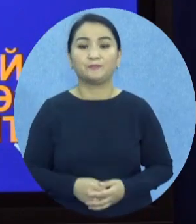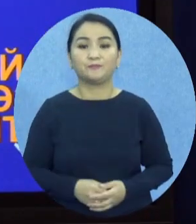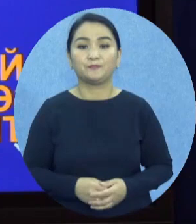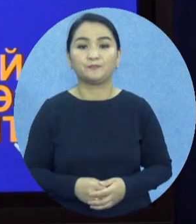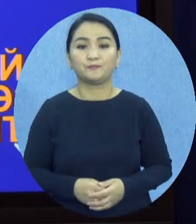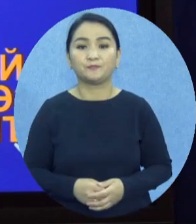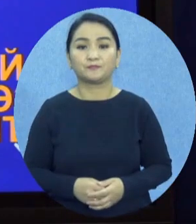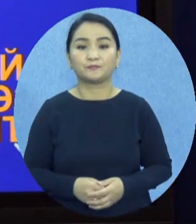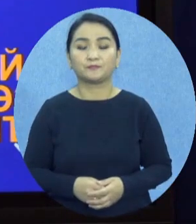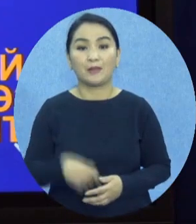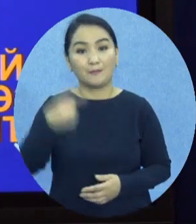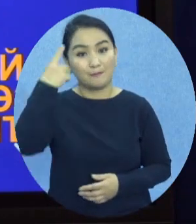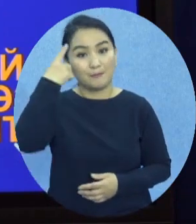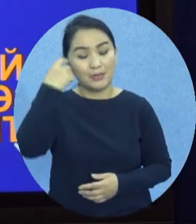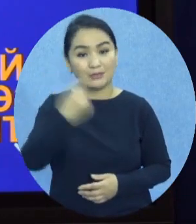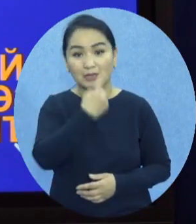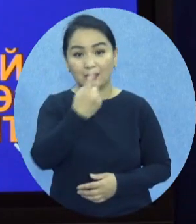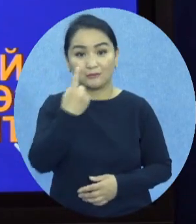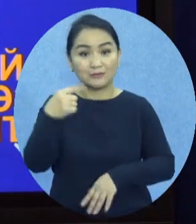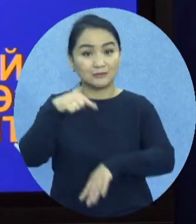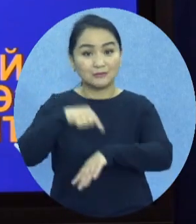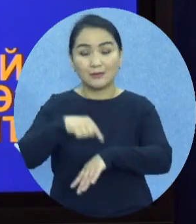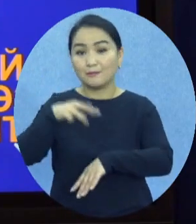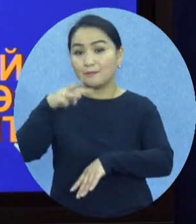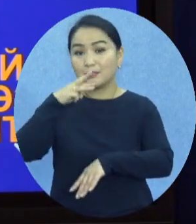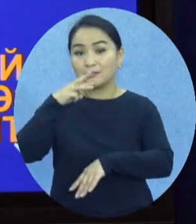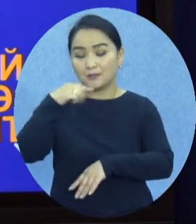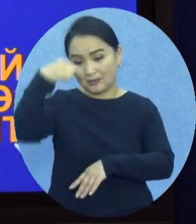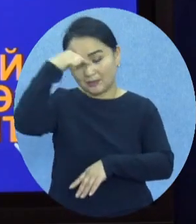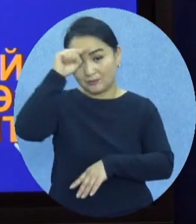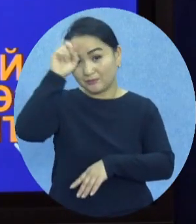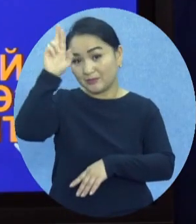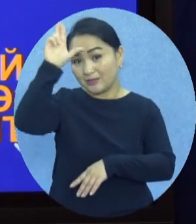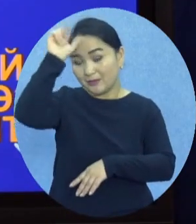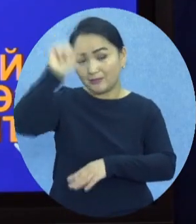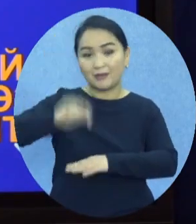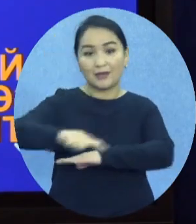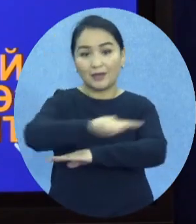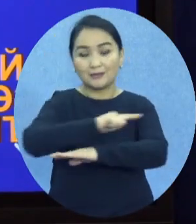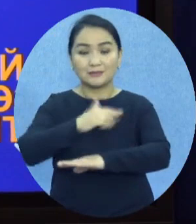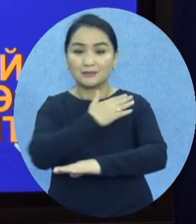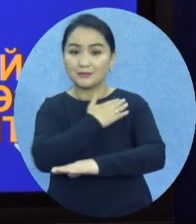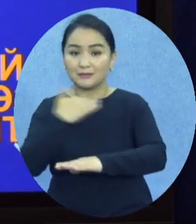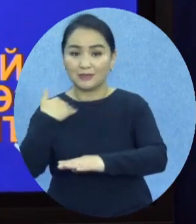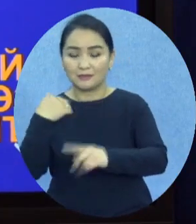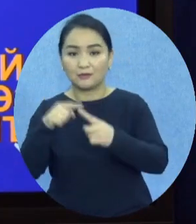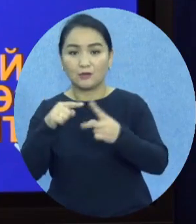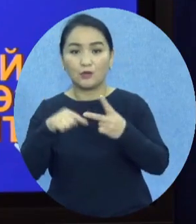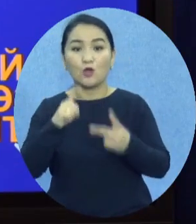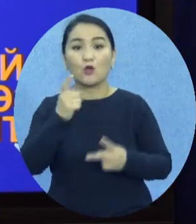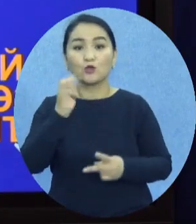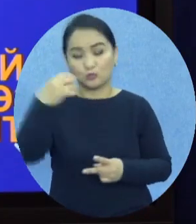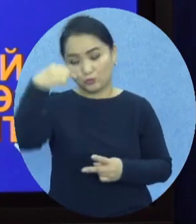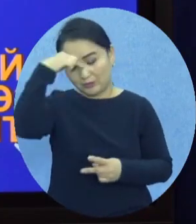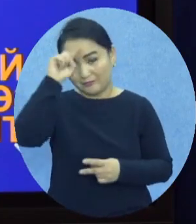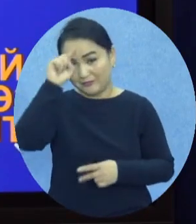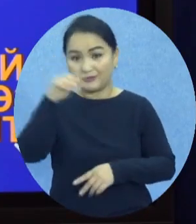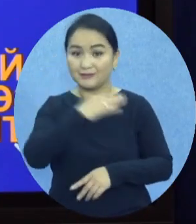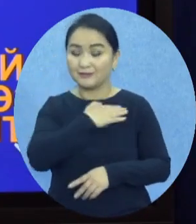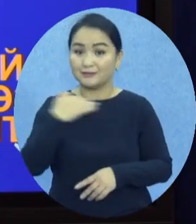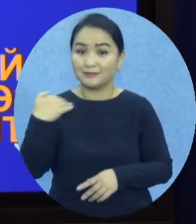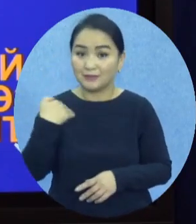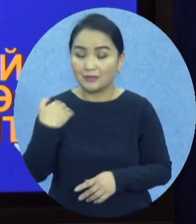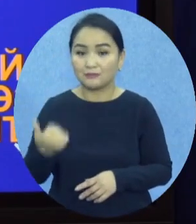бол эрүүл мэндийн яамны газрын дарга нар за мөн халдвар төвчин судлын үндэсний төвийн холбогдох хүмүүс маань маргааш бас та бүхэндээ